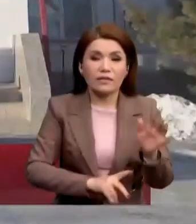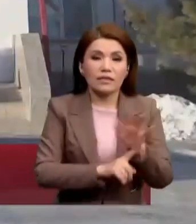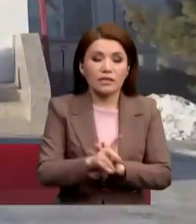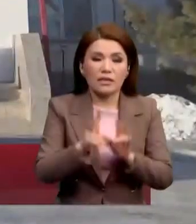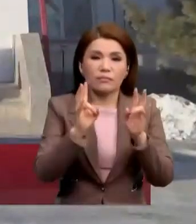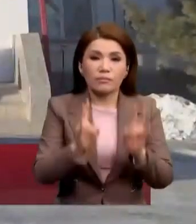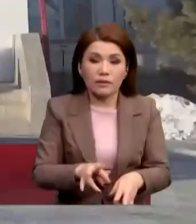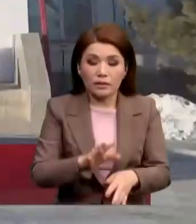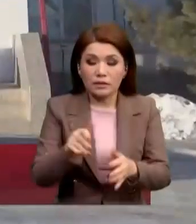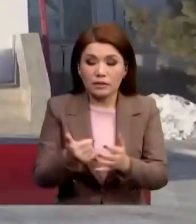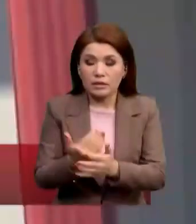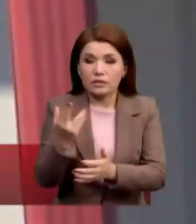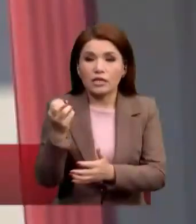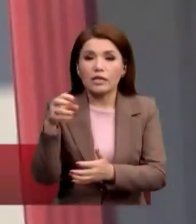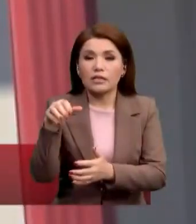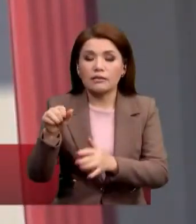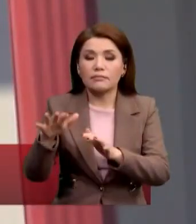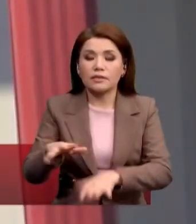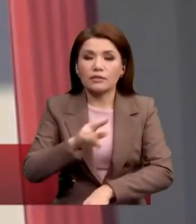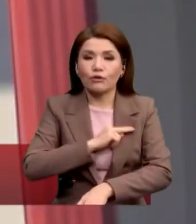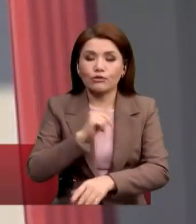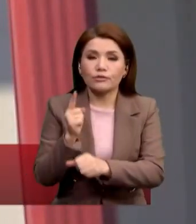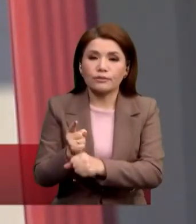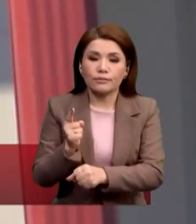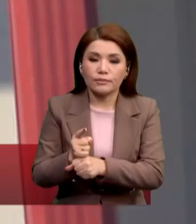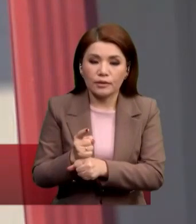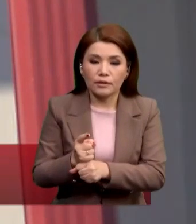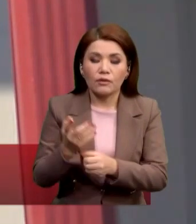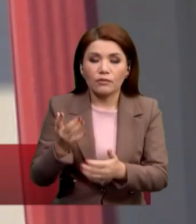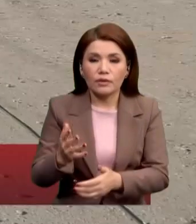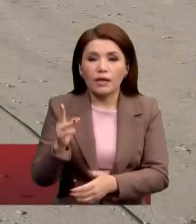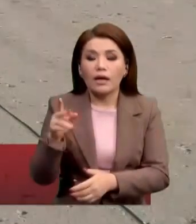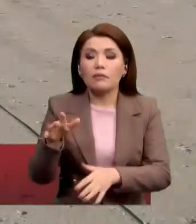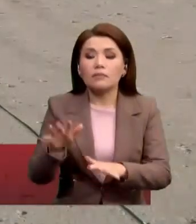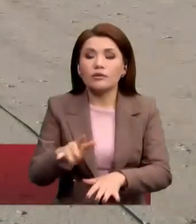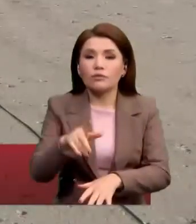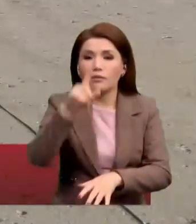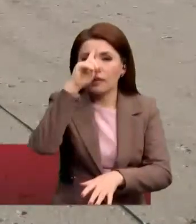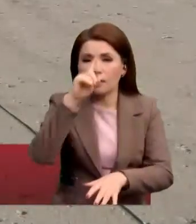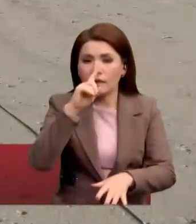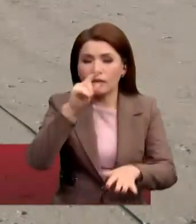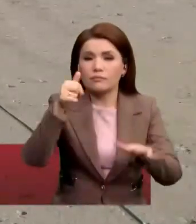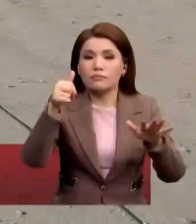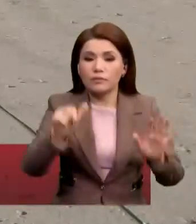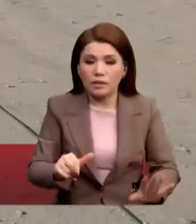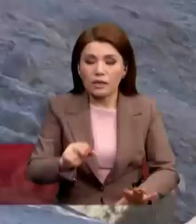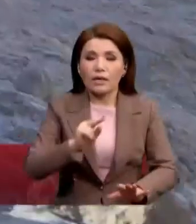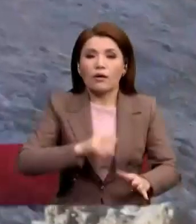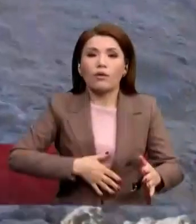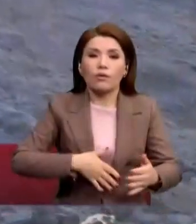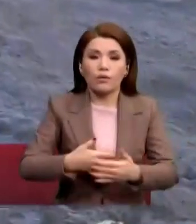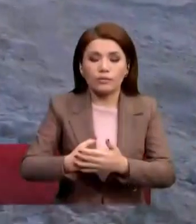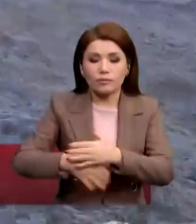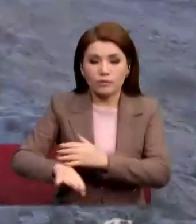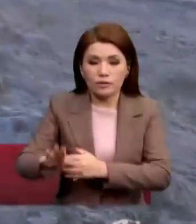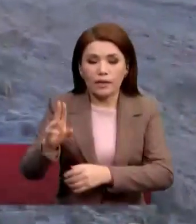болған апаттан соң шахталарда жұмыс істеуге тыйым салынған. Ал кеншілер 1,5 айдан бері жаппай еңбек демалысында. Енді